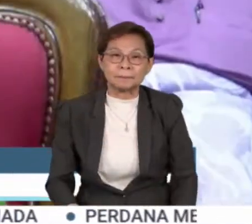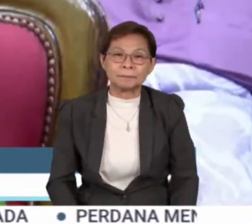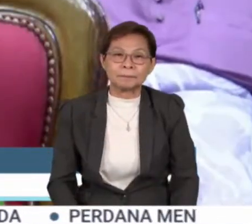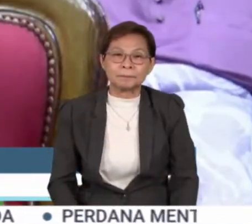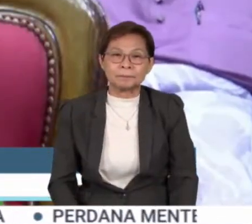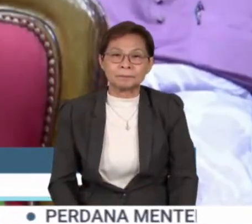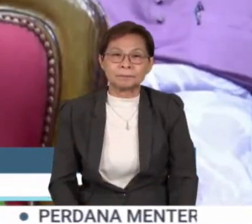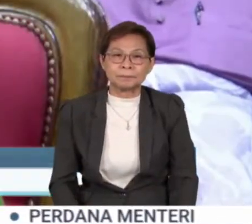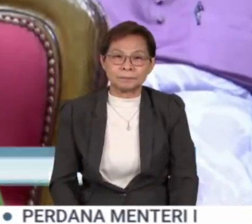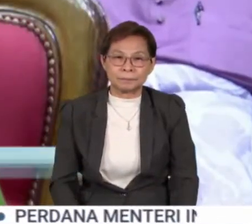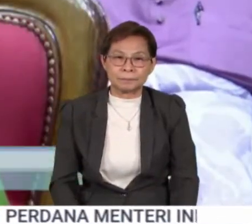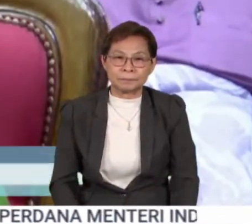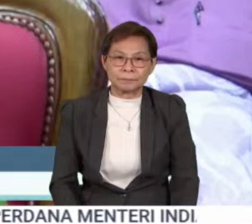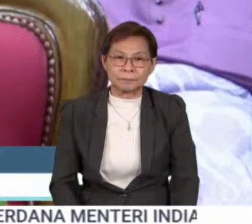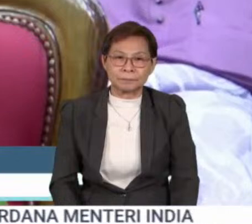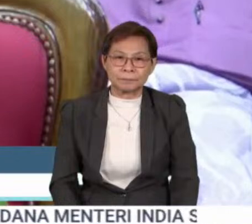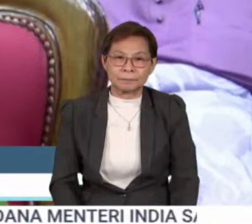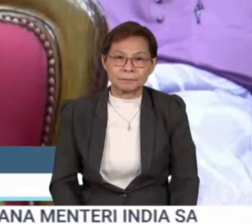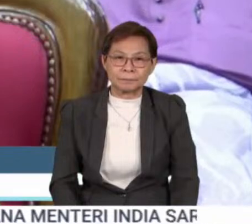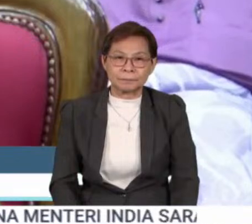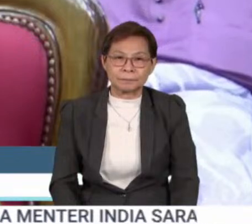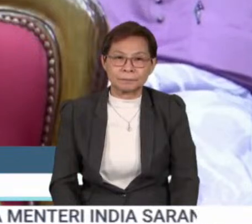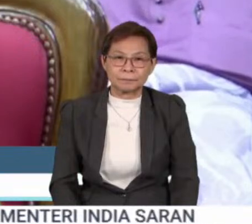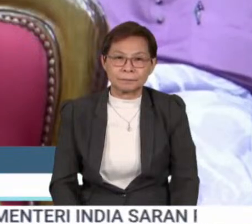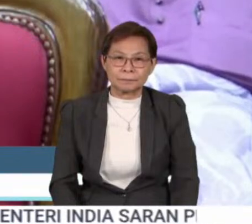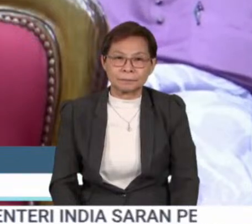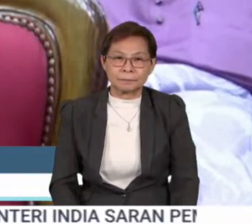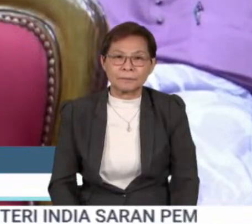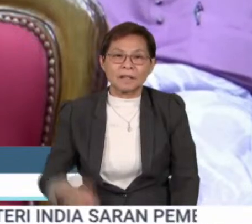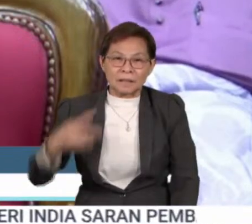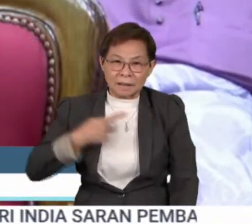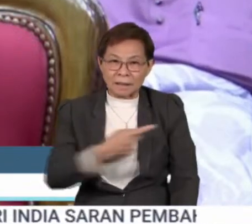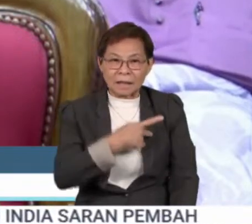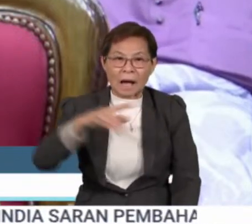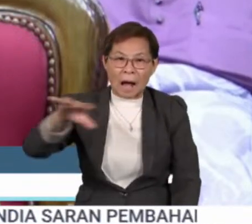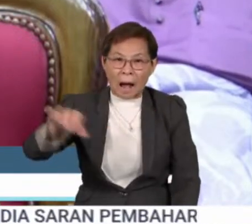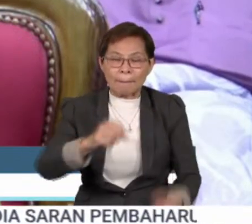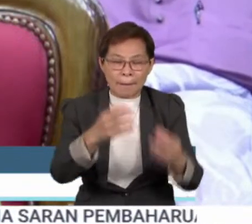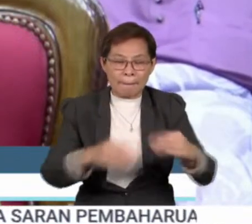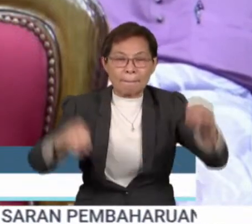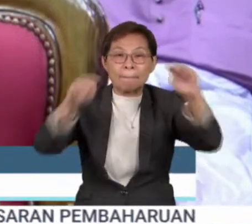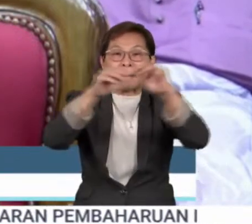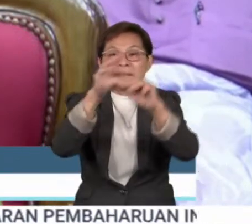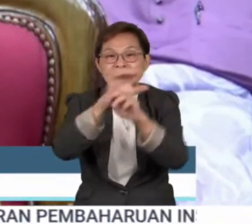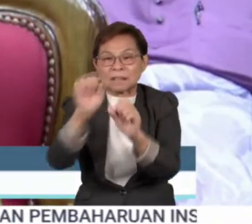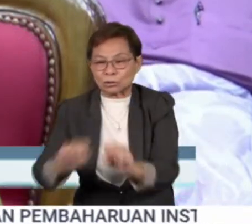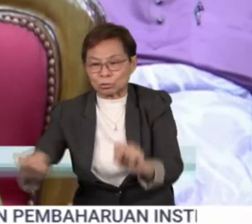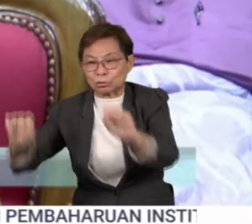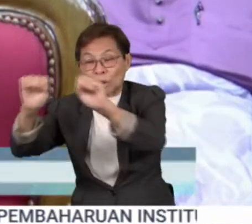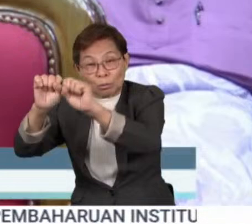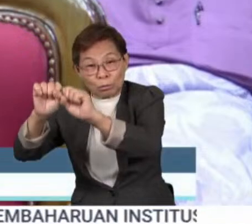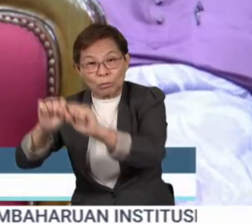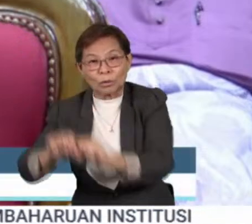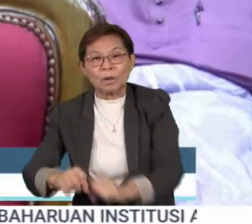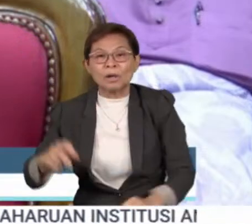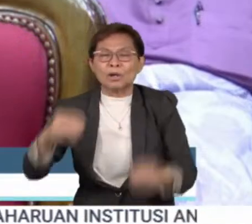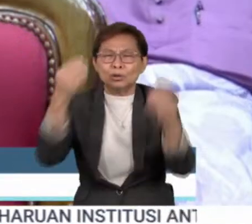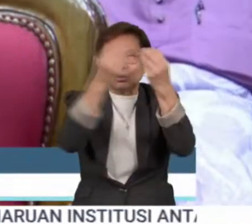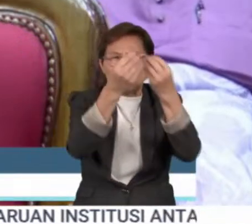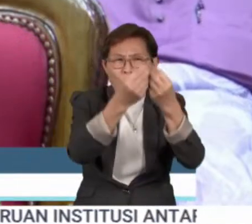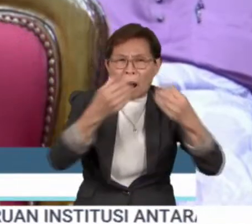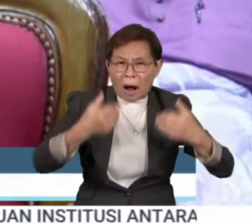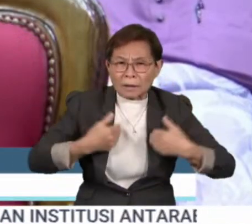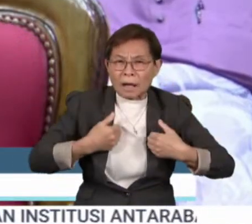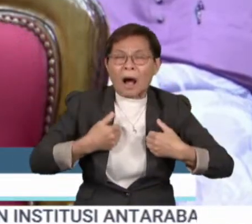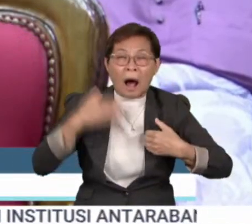Kerana ada juga yang tidak laporan kat kita. Ini kita ambil daripada data masjid dan surau. Yang persendirian tu ada. Kan? Dan jumlah yang ada